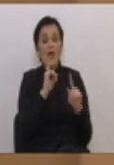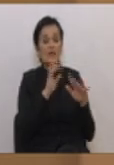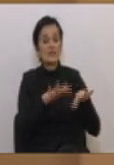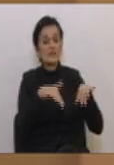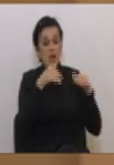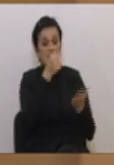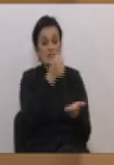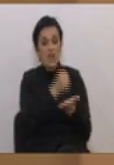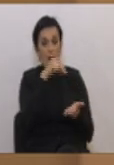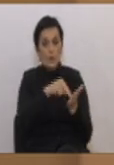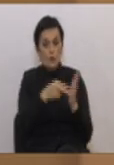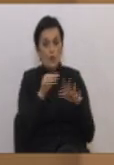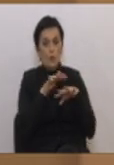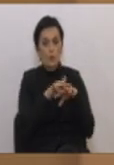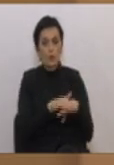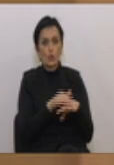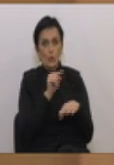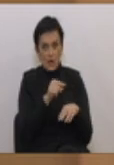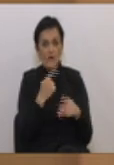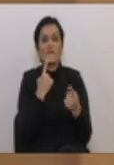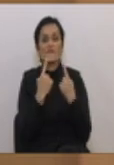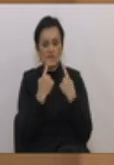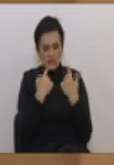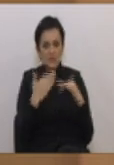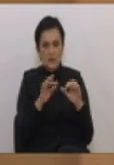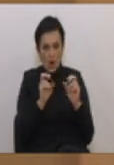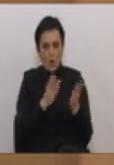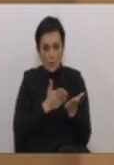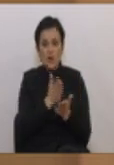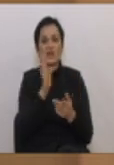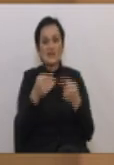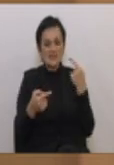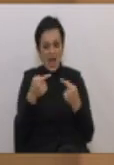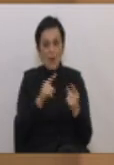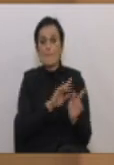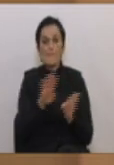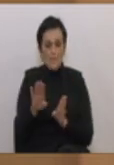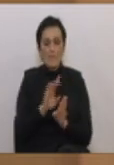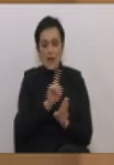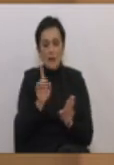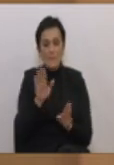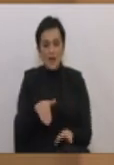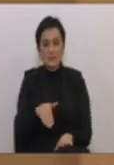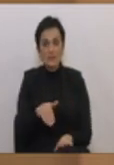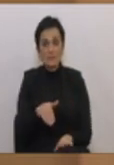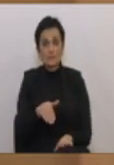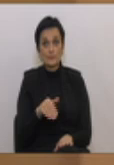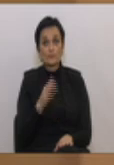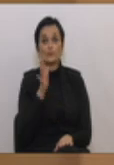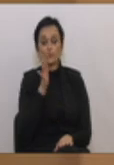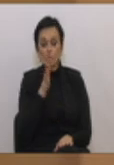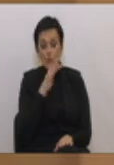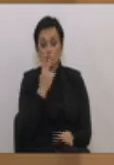ბიუჯეტი, მიზანშეწონილობა ამ შემთხვევაში ვისაუბრეთ, ეს შეიძლება საკამათო იყოს, მაგრამ მაინც დამას რო